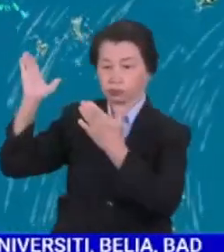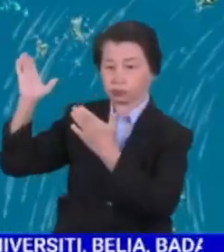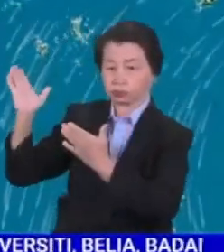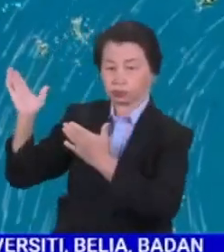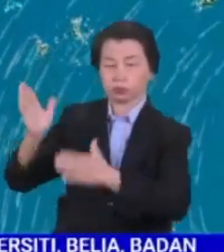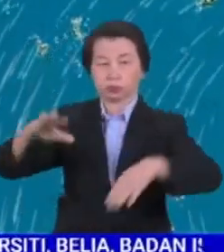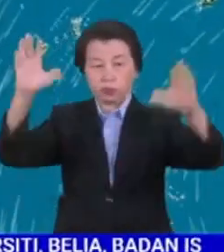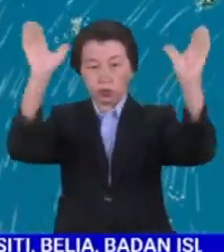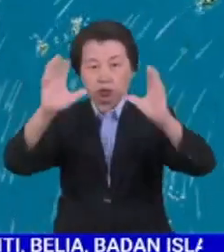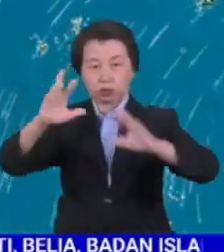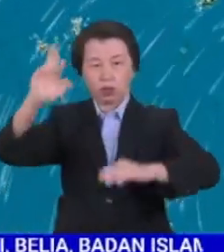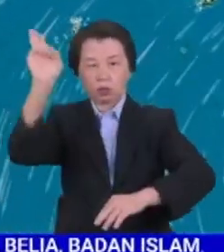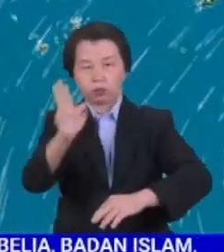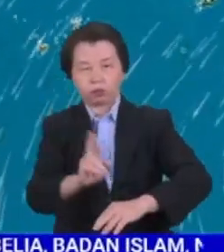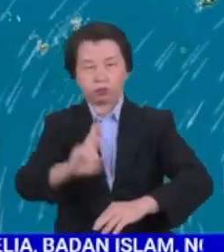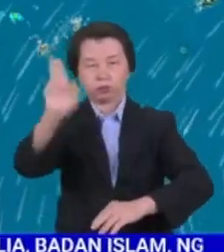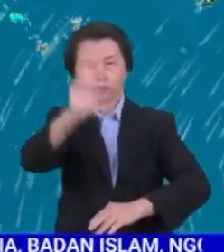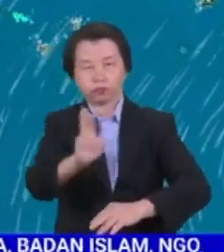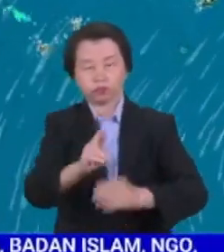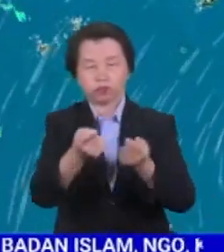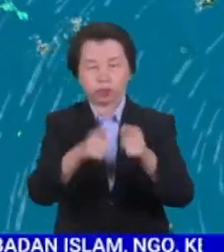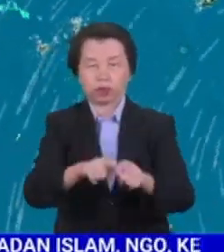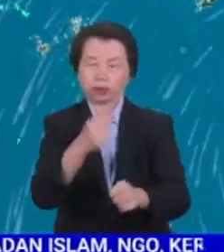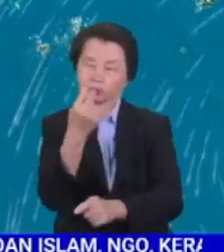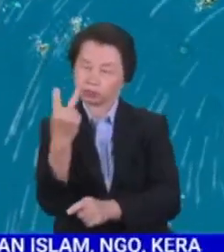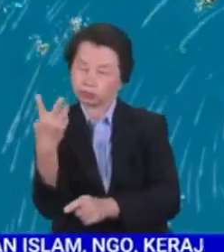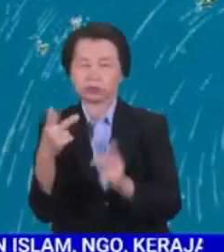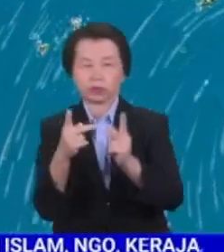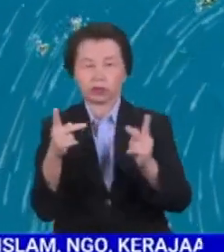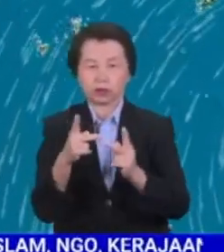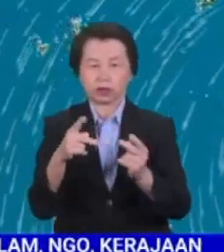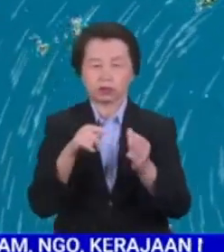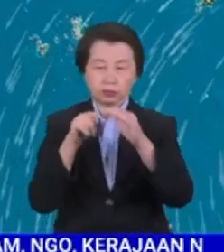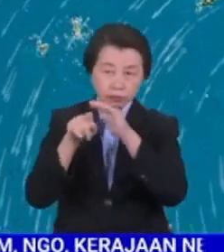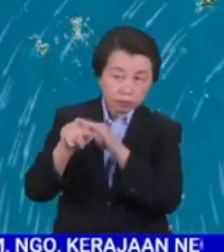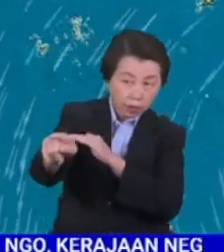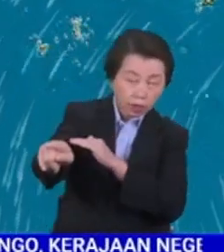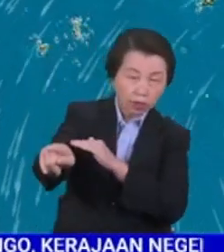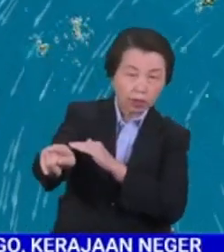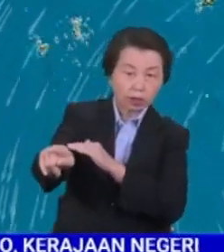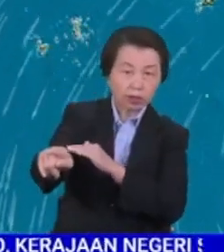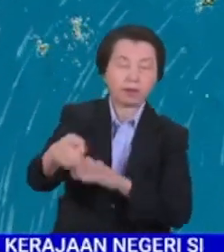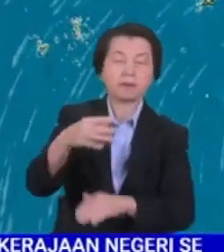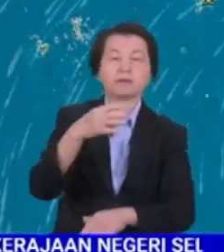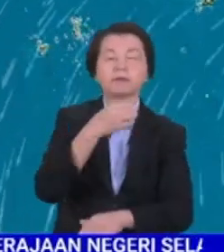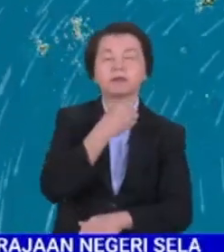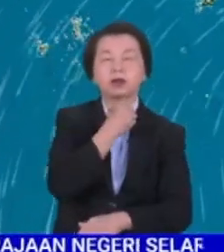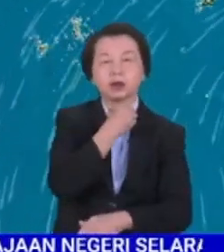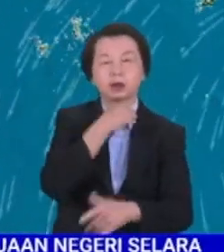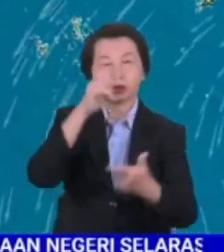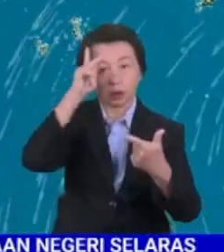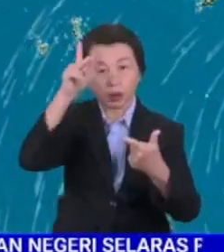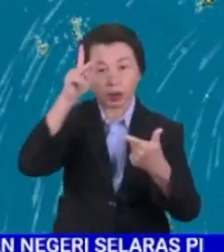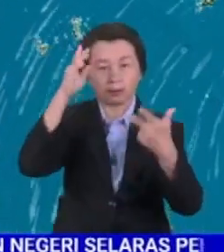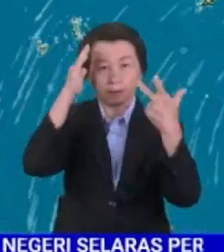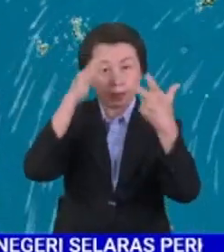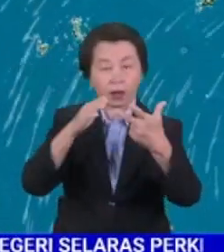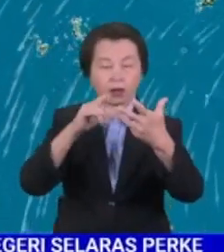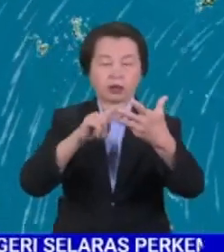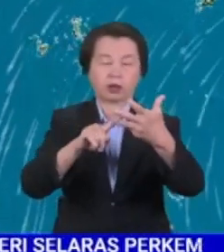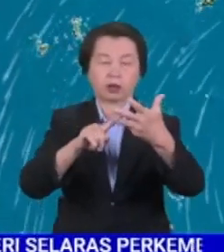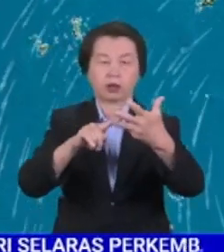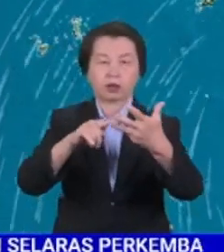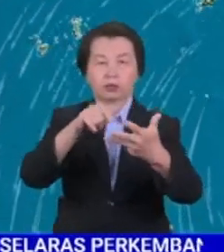menunjukkan cuaca ribut petir yang hanya berlaku di beberapa kawasan di sekitar pedalaman negeri Perak, Kelantan, Pahang dan juga